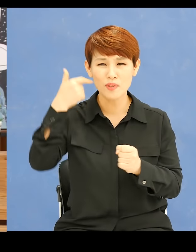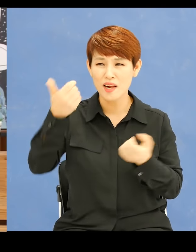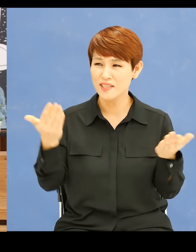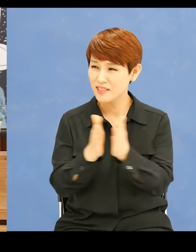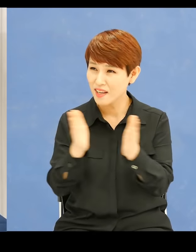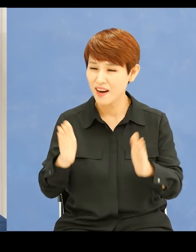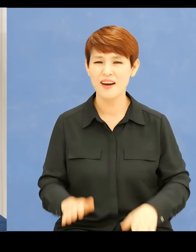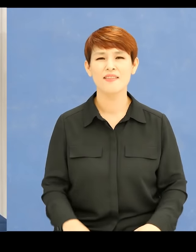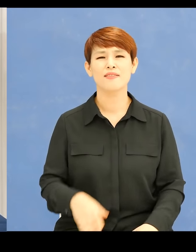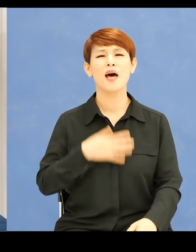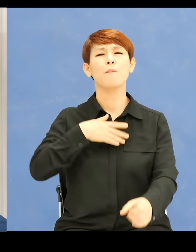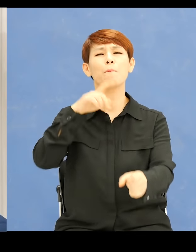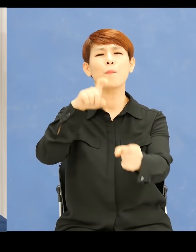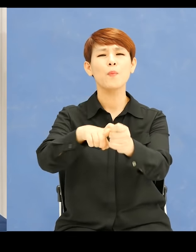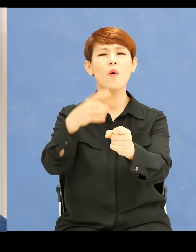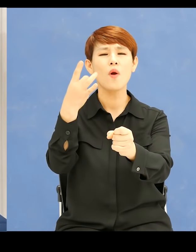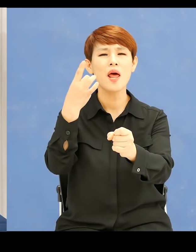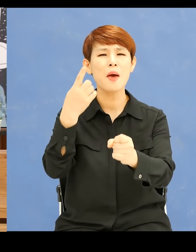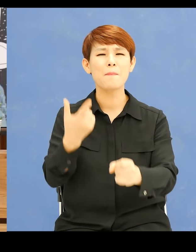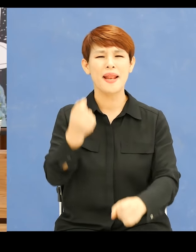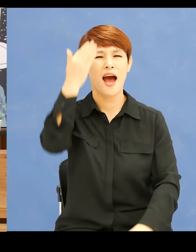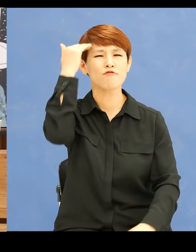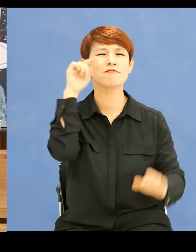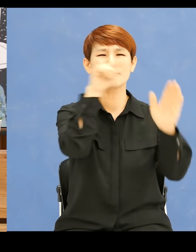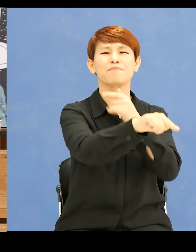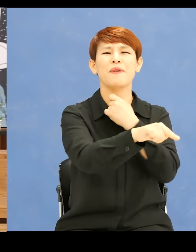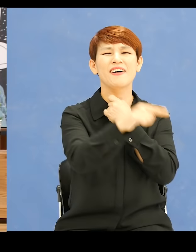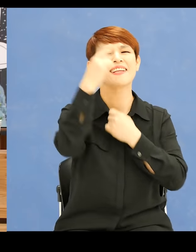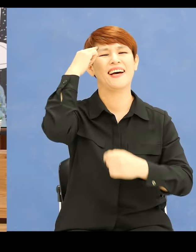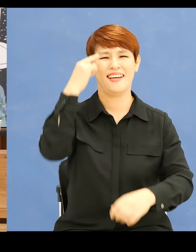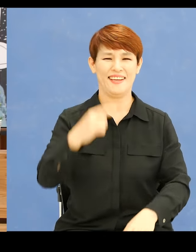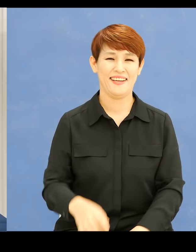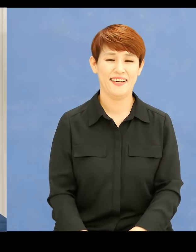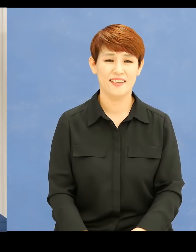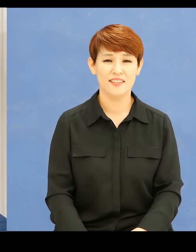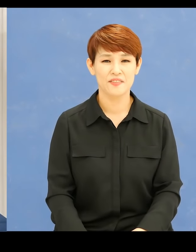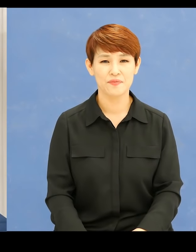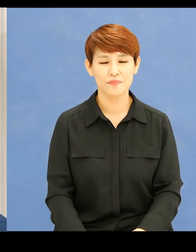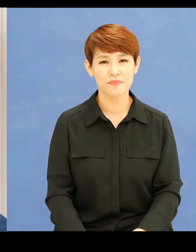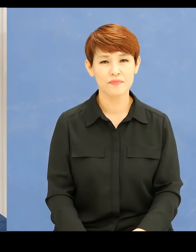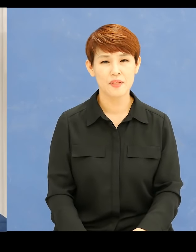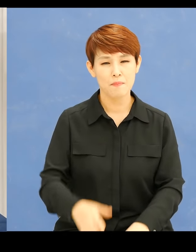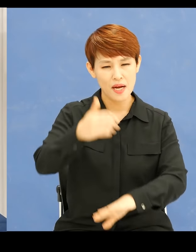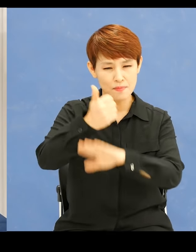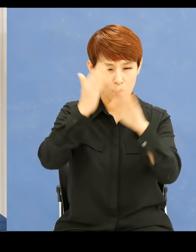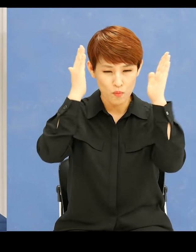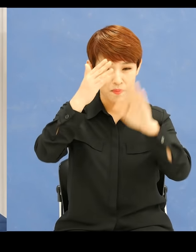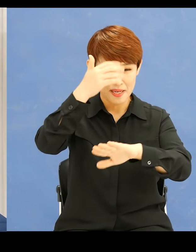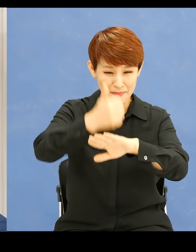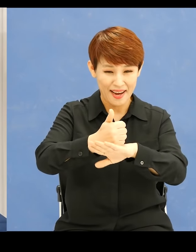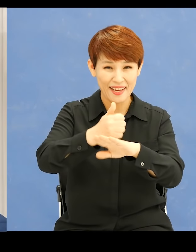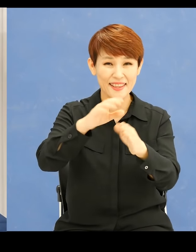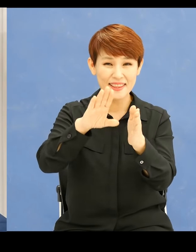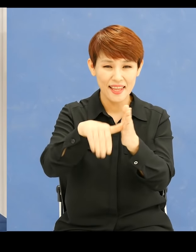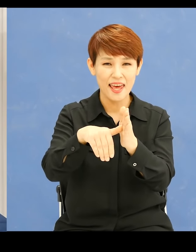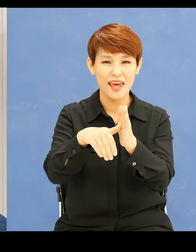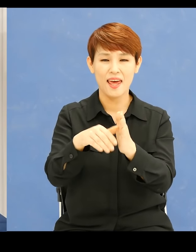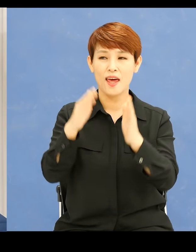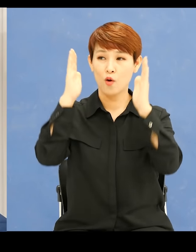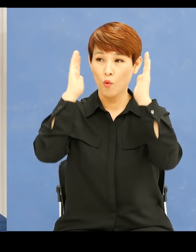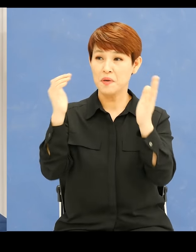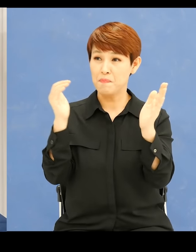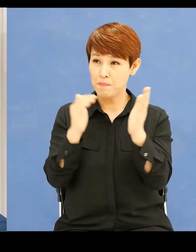목회를 시작하셨어요. 예, 제 목표가 이제 빨리 돌아오는 거였죠. 네, 그랬을 빨리 것 돌아오는 같아요. 거였는데 마지막 학기쯤에 이제 저는 공부를